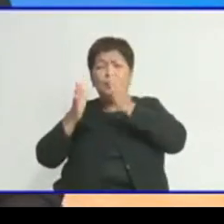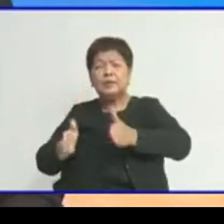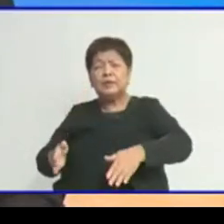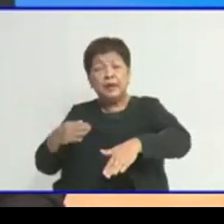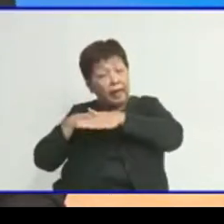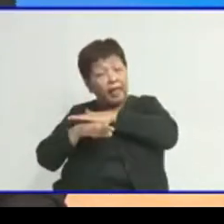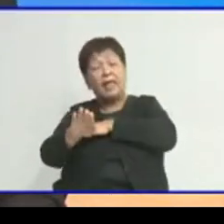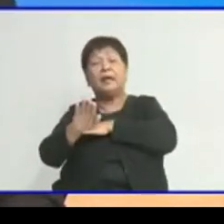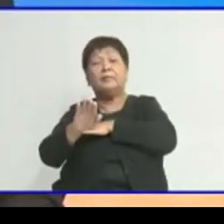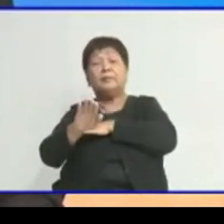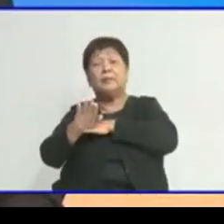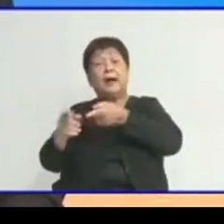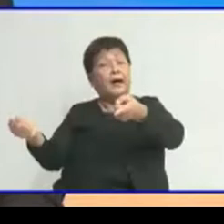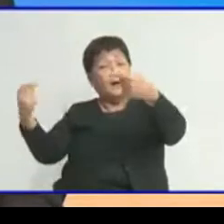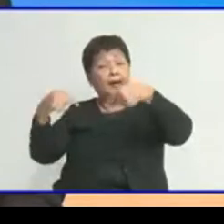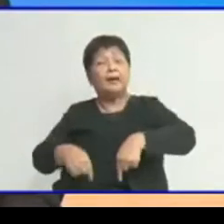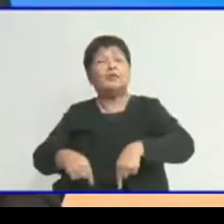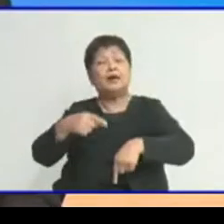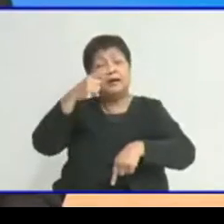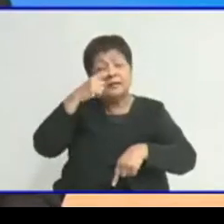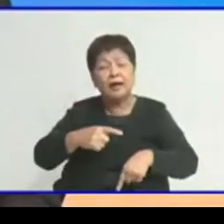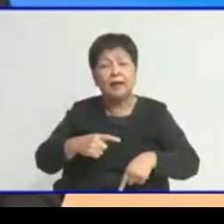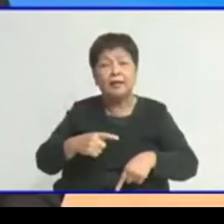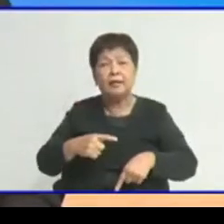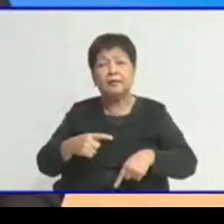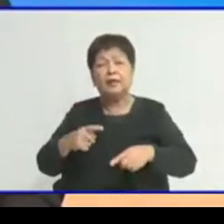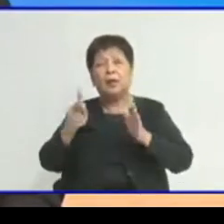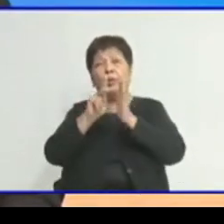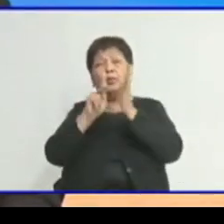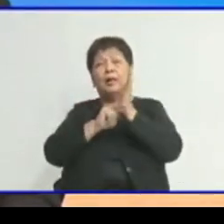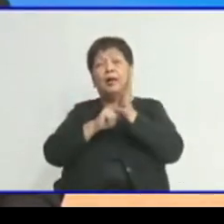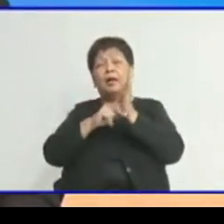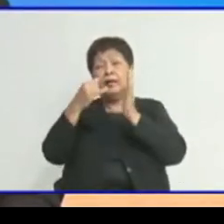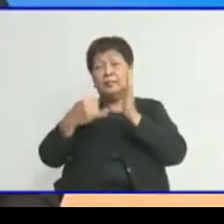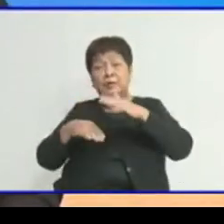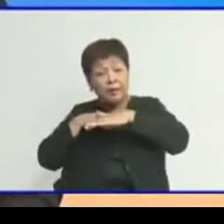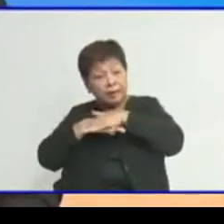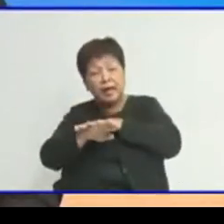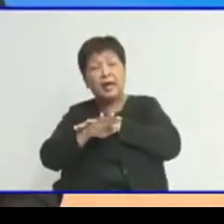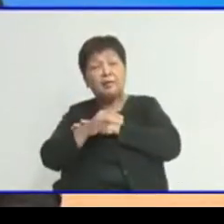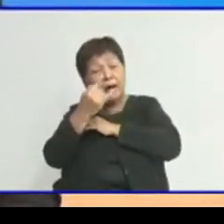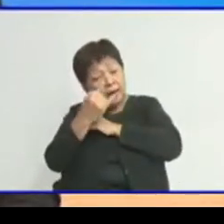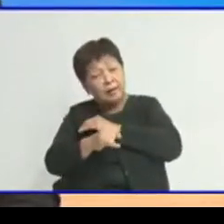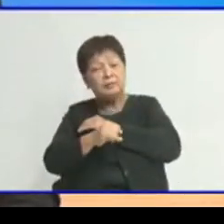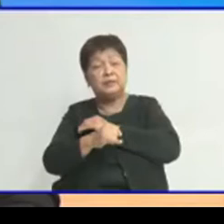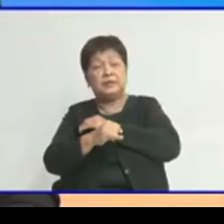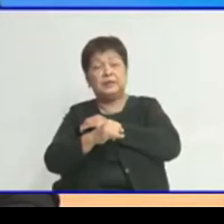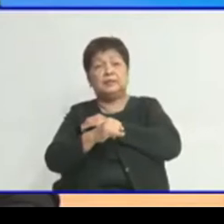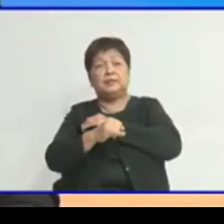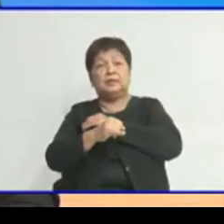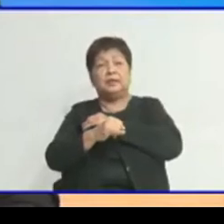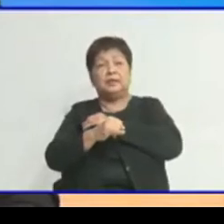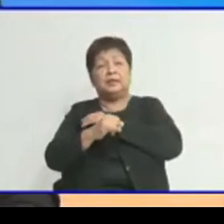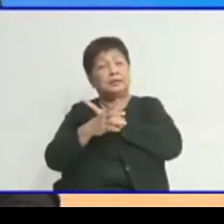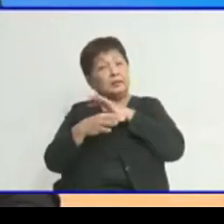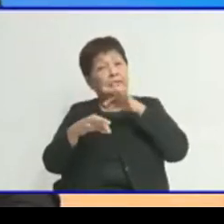ฎหมายหรือว่าโอเวอร์เซต ทุ กคนเข้ามาก็อยู่ใต้ถ้ากฎหมายเดียวกัน People are treated under the same law. การจะเดินทางไป